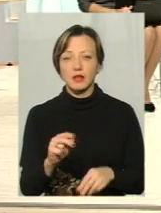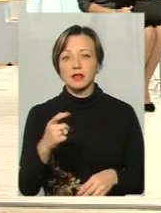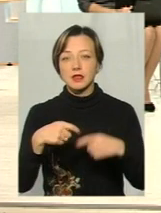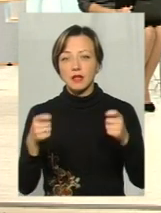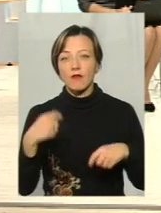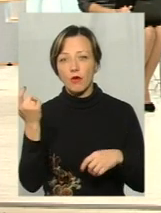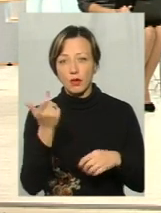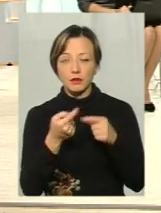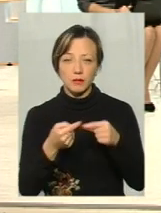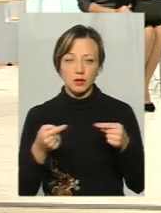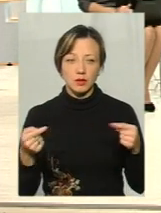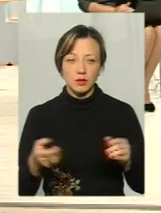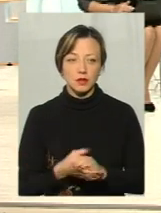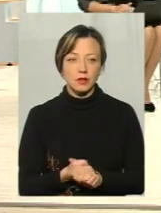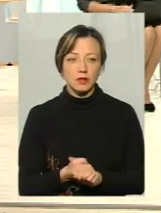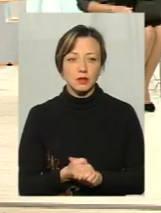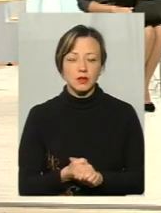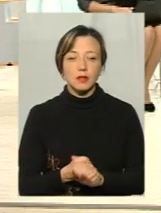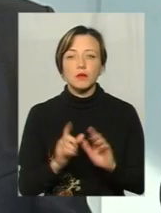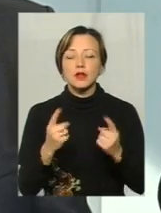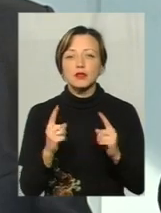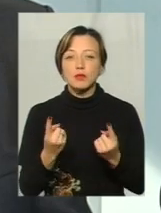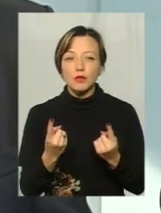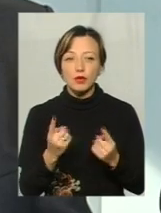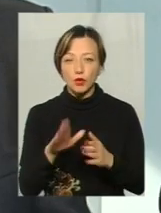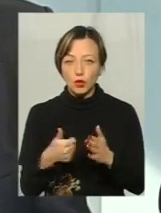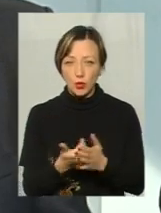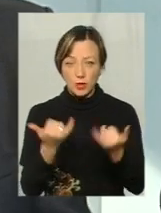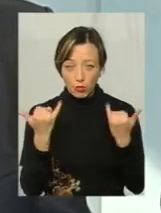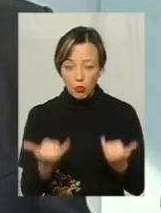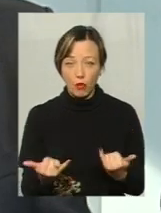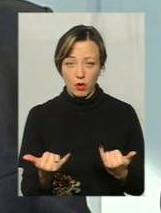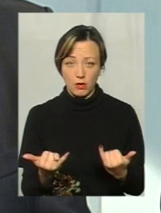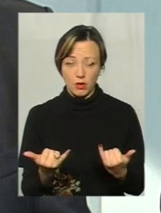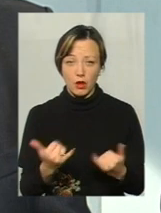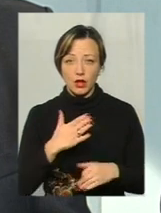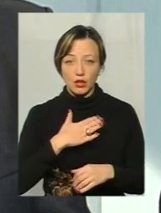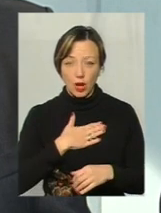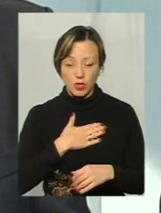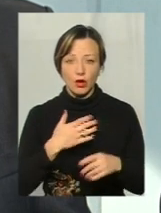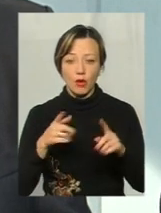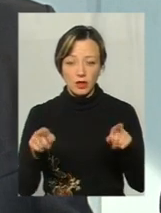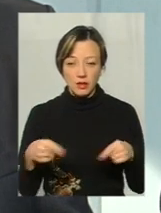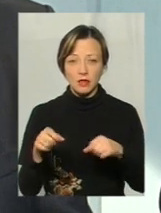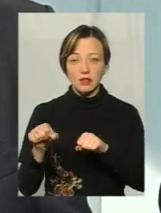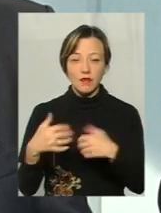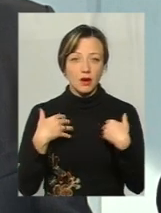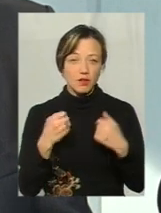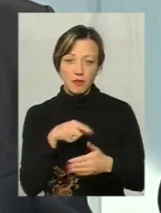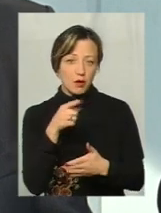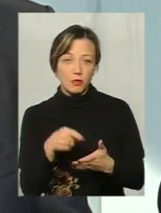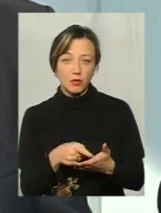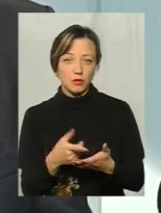завхозами і прочим. Так. Да. Дякую. Ну, дякую. І почему-то до сих пор наших організаторів здравоохранення це